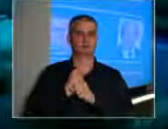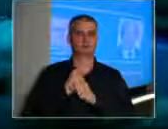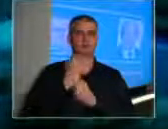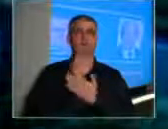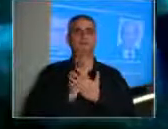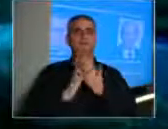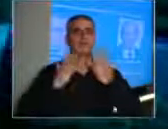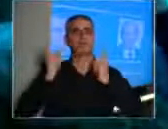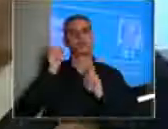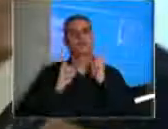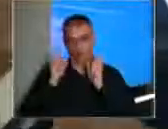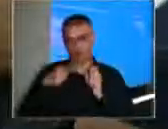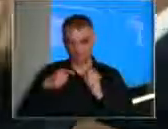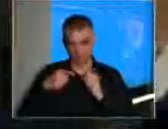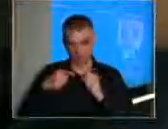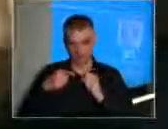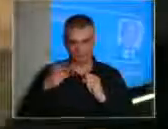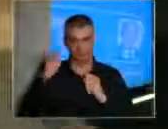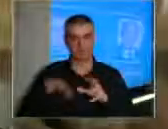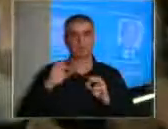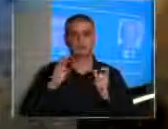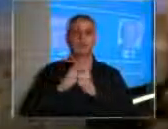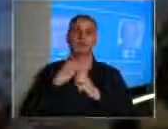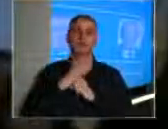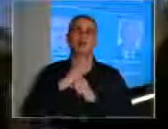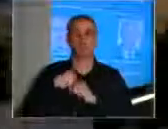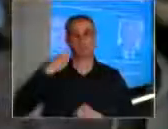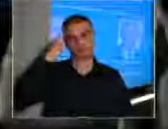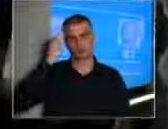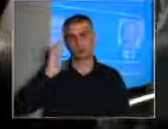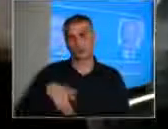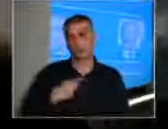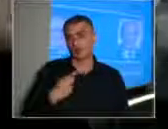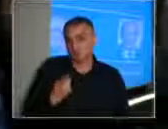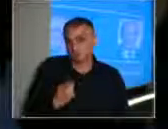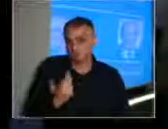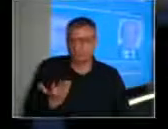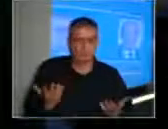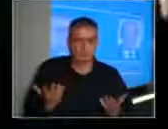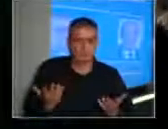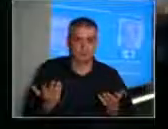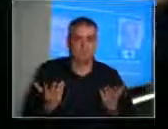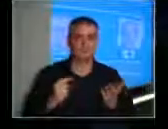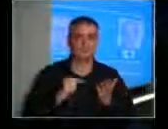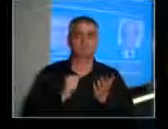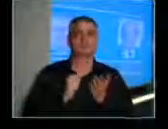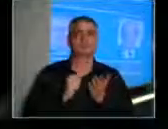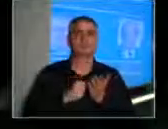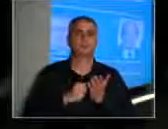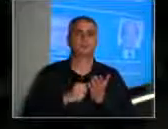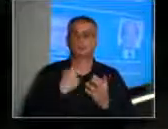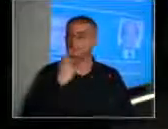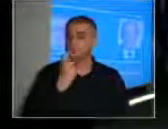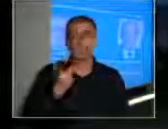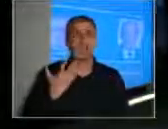גדול מהאוכלוסיות שהצלחו בעבר בפלגת העבודה. אני חושב שגם המסר נובע להם, כי המונח